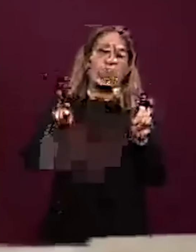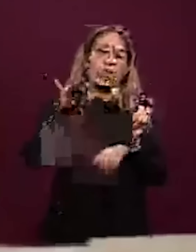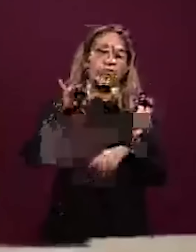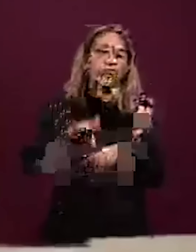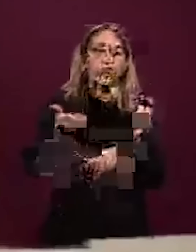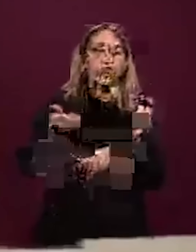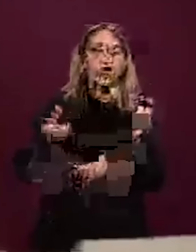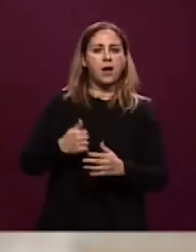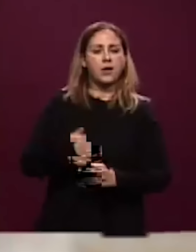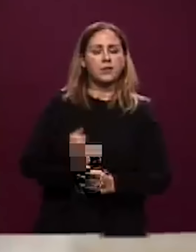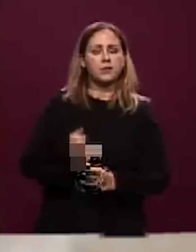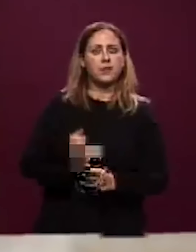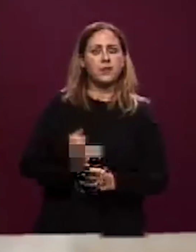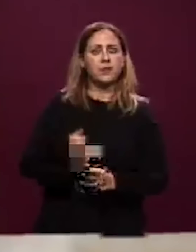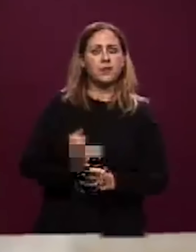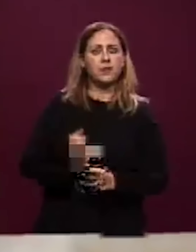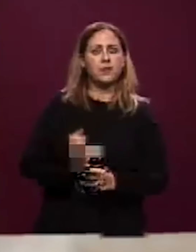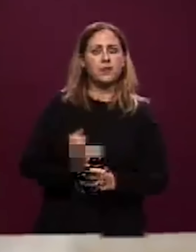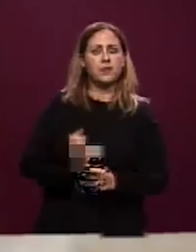allora, Macron,